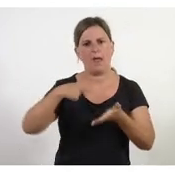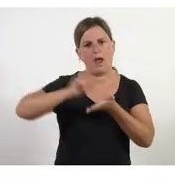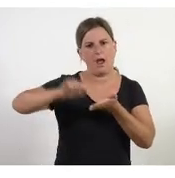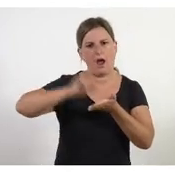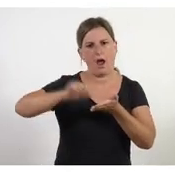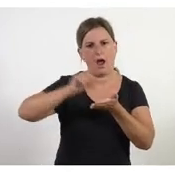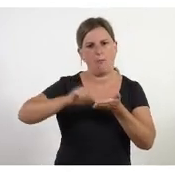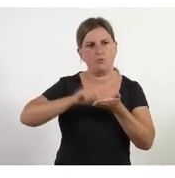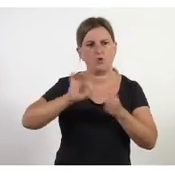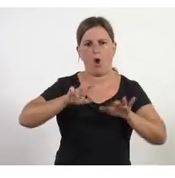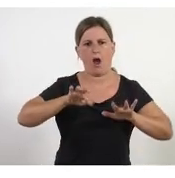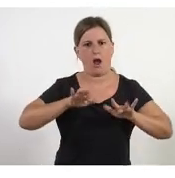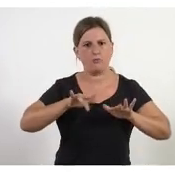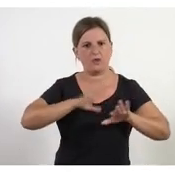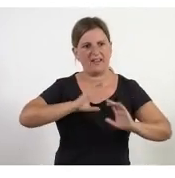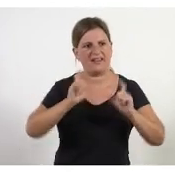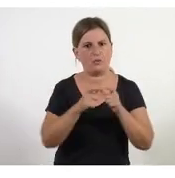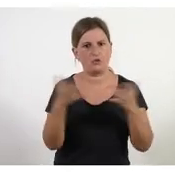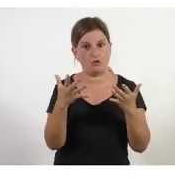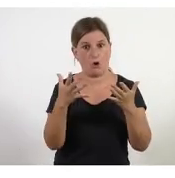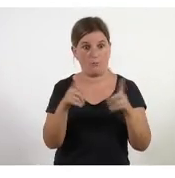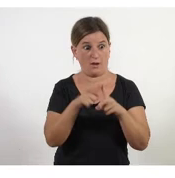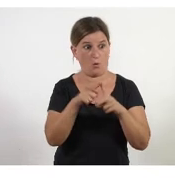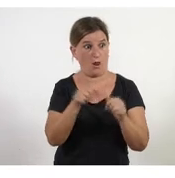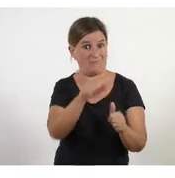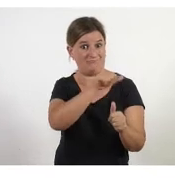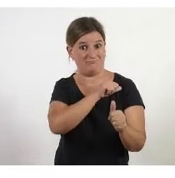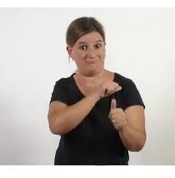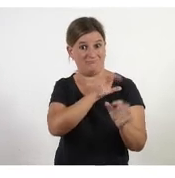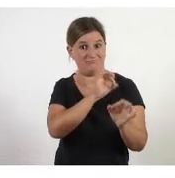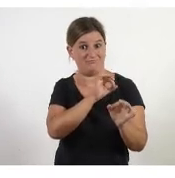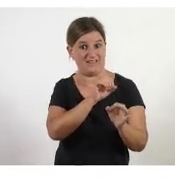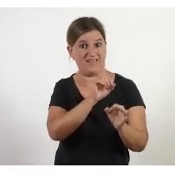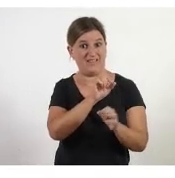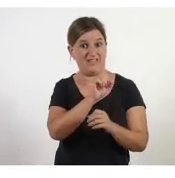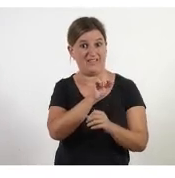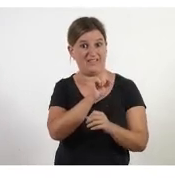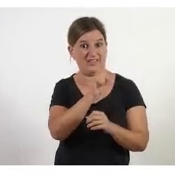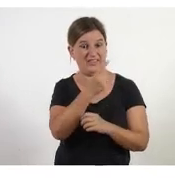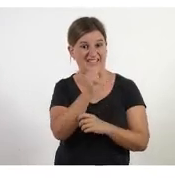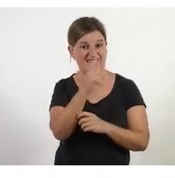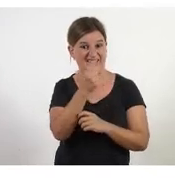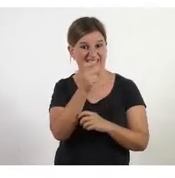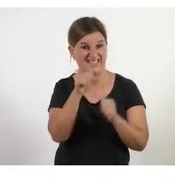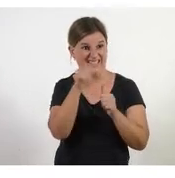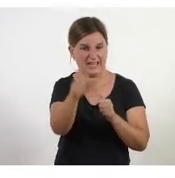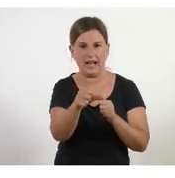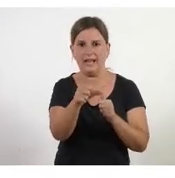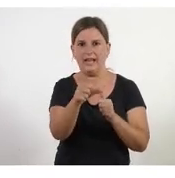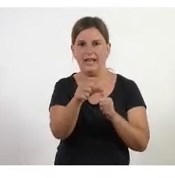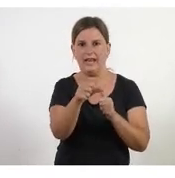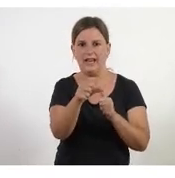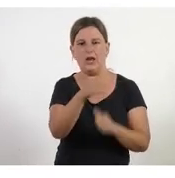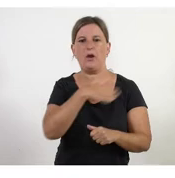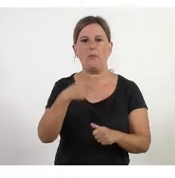reunions. Intentar fer el mateix que veníem fent d'una forma digital, veritablement no és